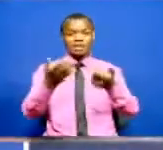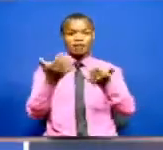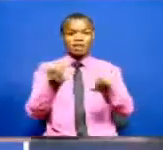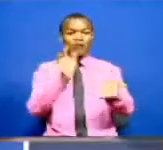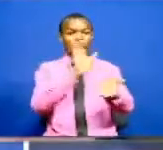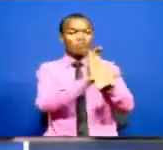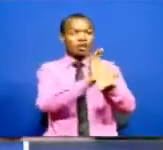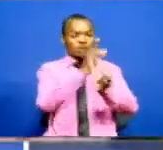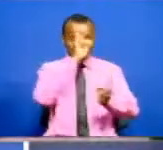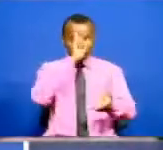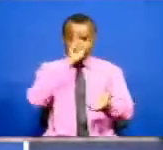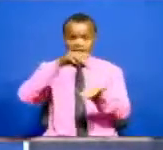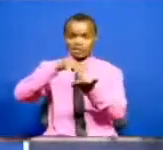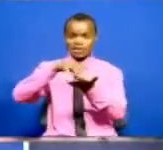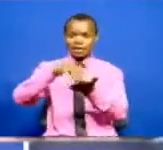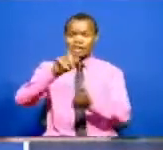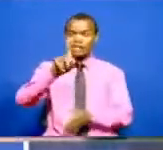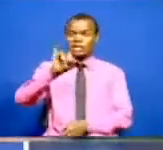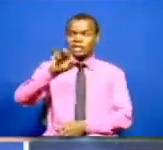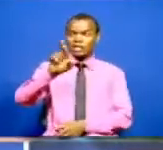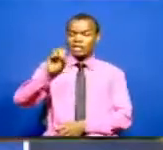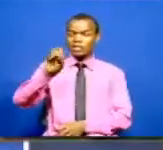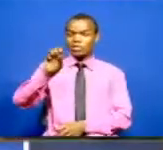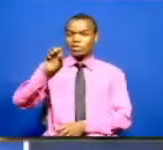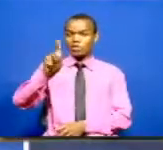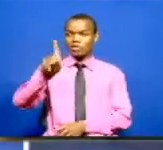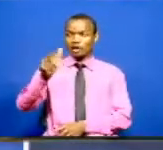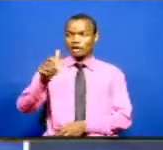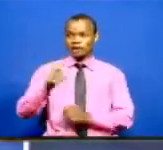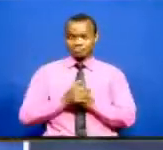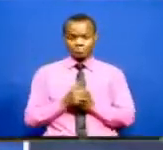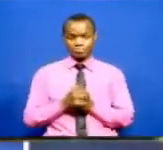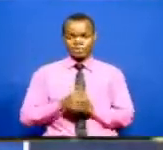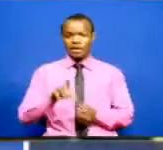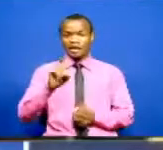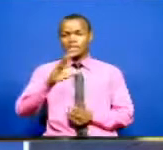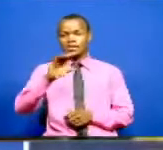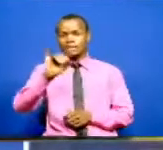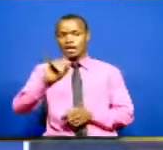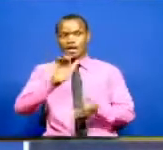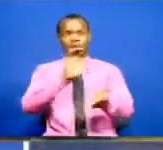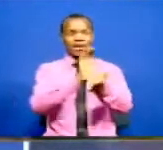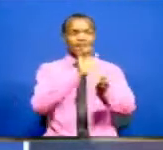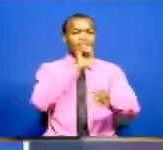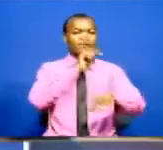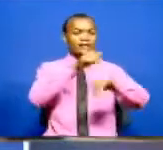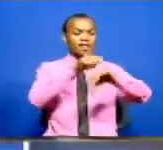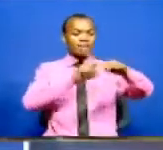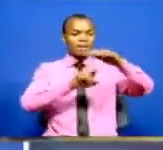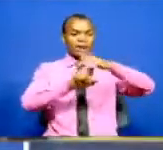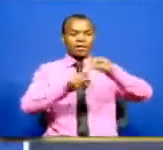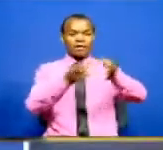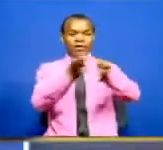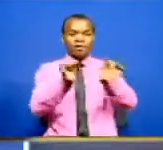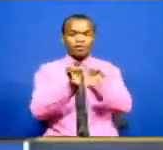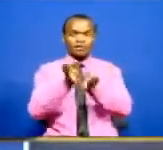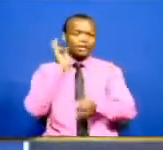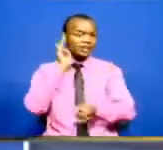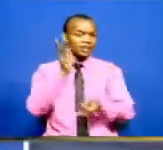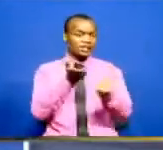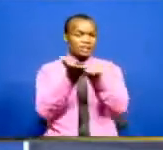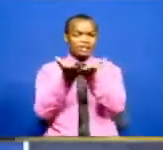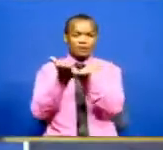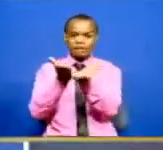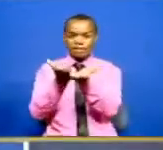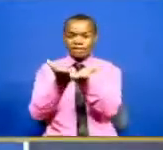cha polisi cha Kiroka. Osoro alikamatwa na maafisa wa idara ya upelelezi wa jinai akiingia katika uwanja wa Gusii kuhudhuria ibada ya mazishi